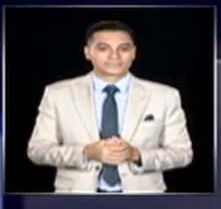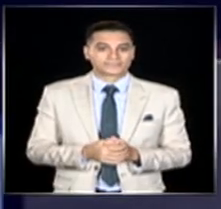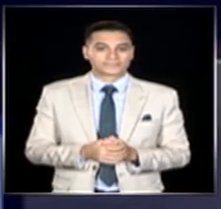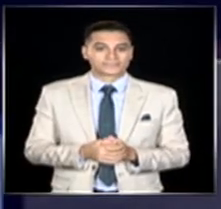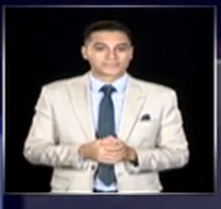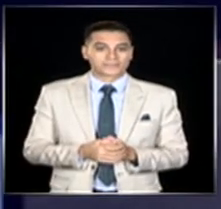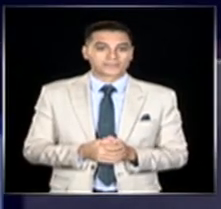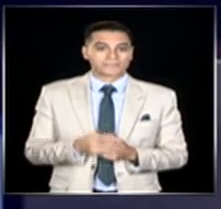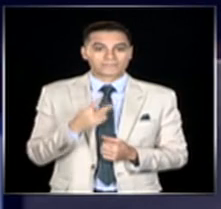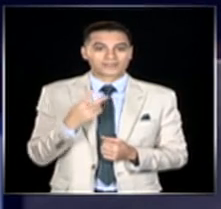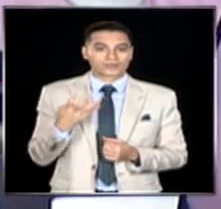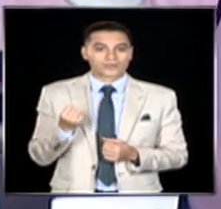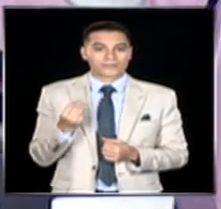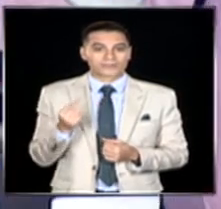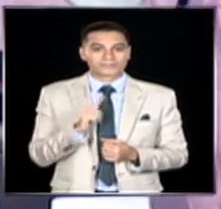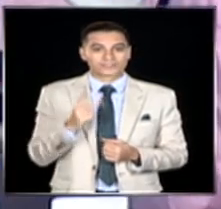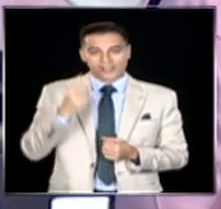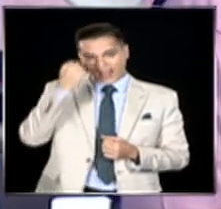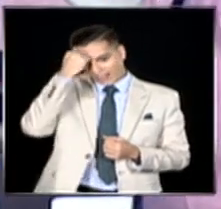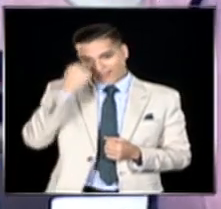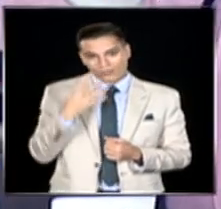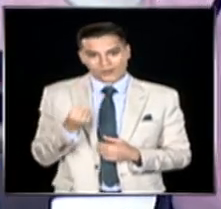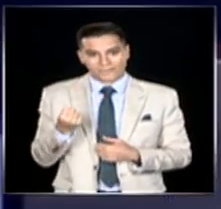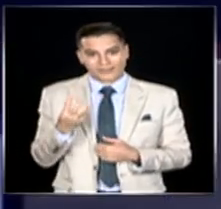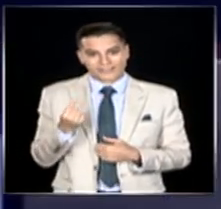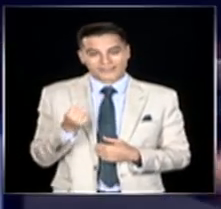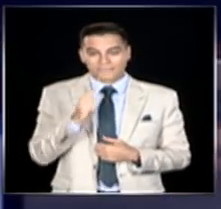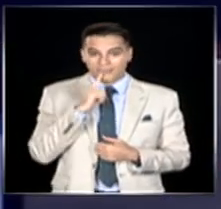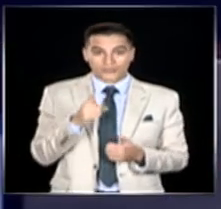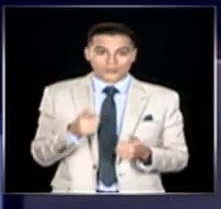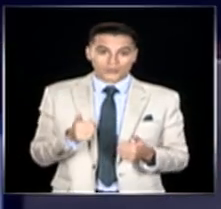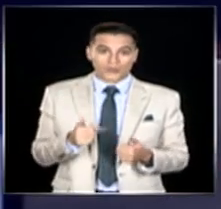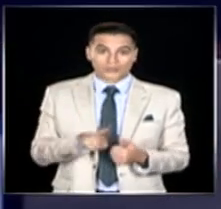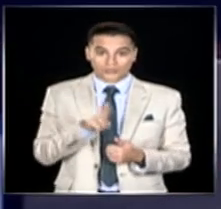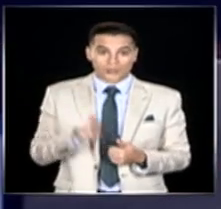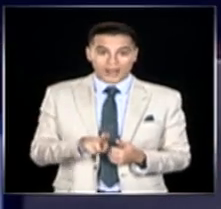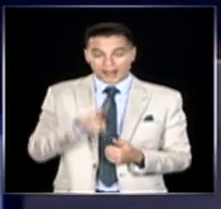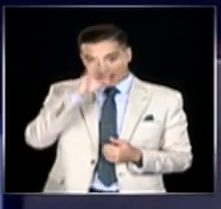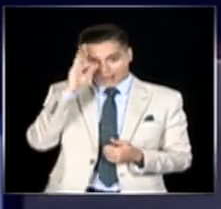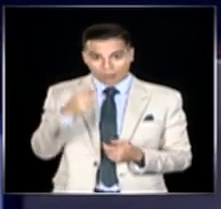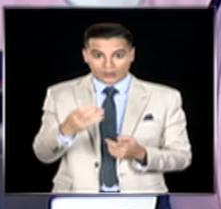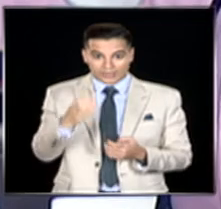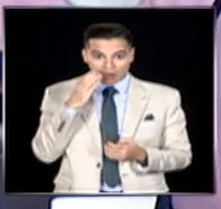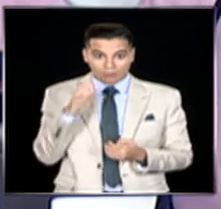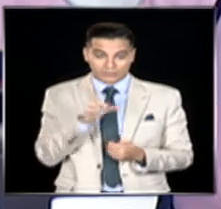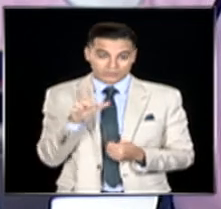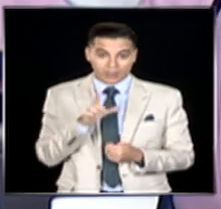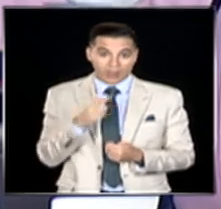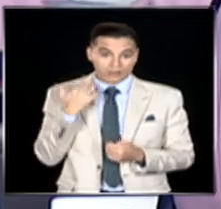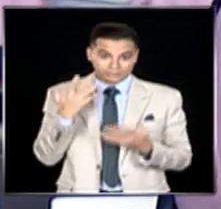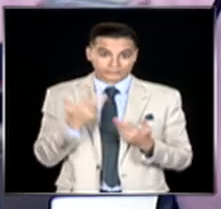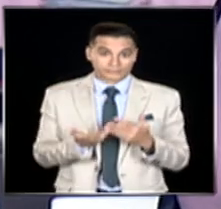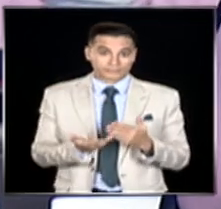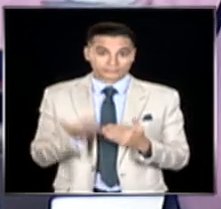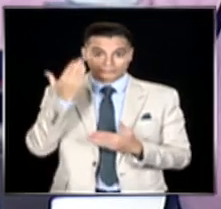بعدين 240 مش 2040، بس كويس. طبعا السؤالين دول لو كانوا كمان الجواب صح